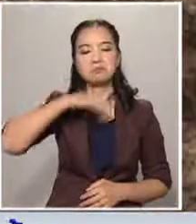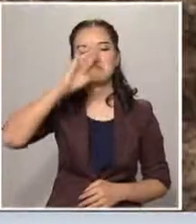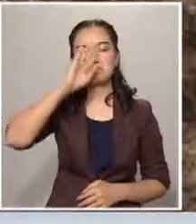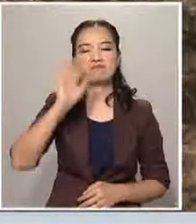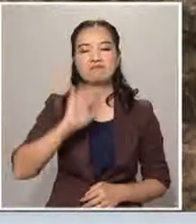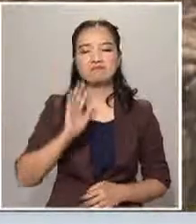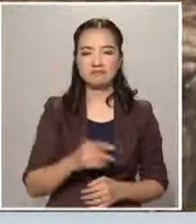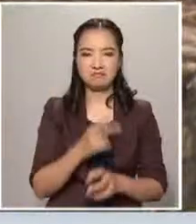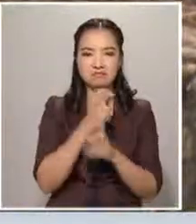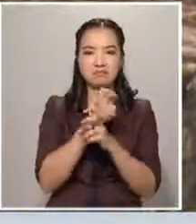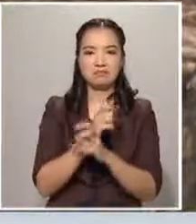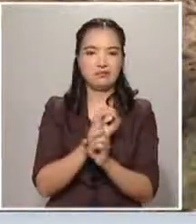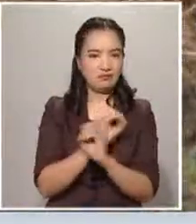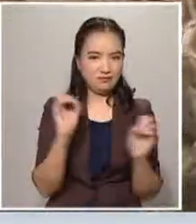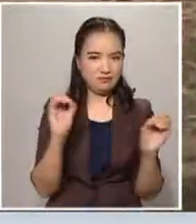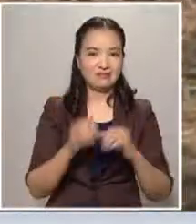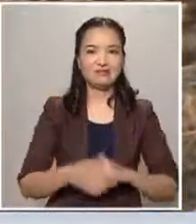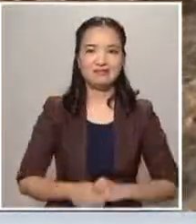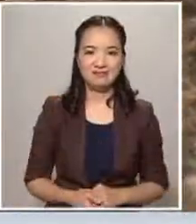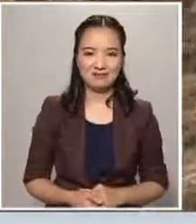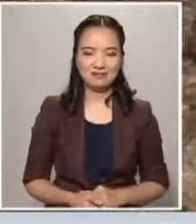อด